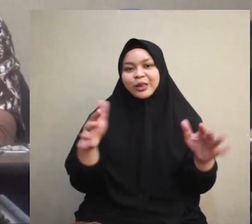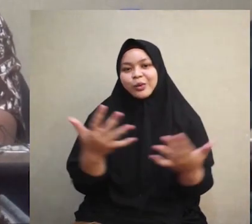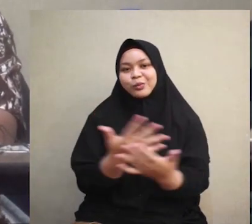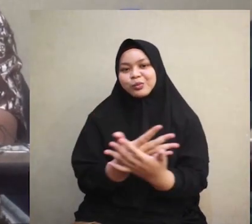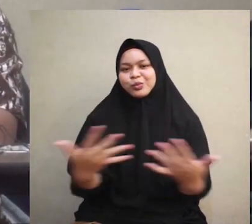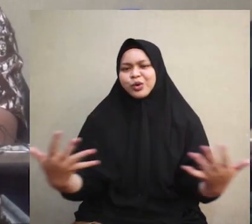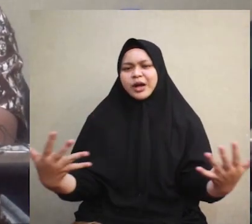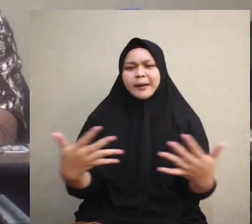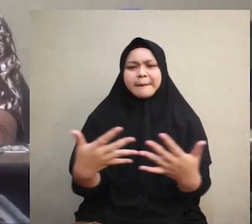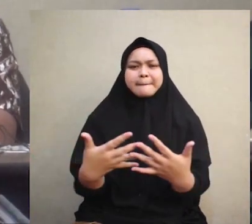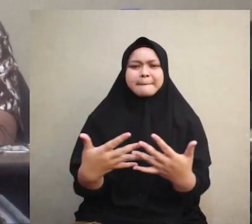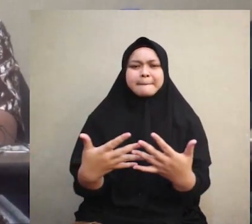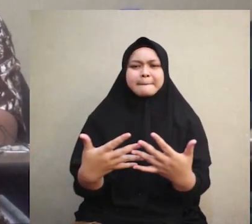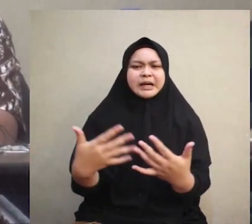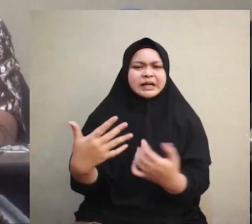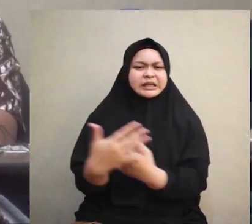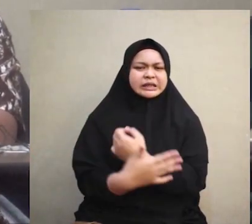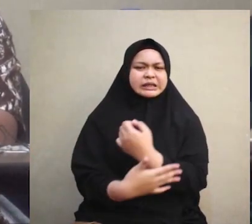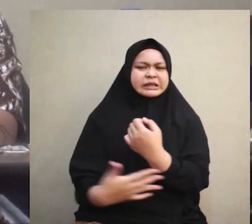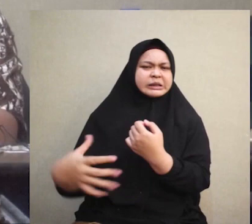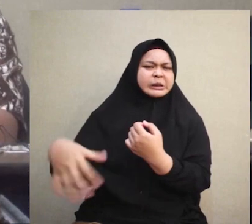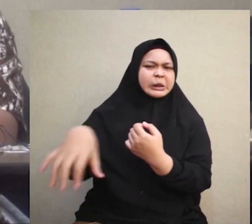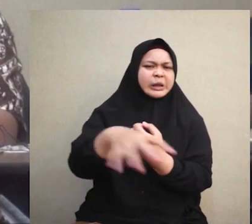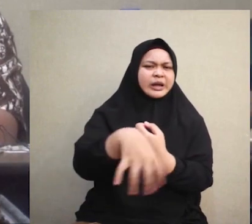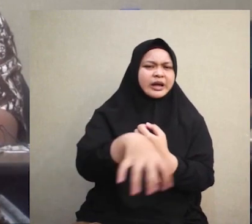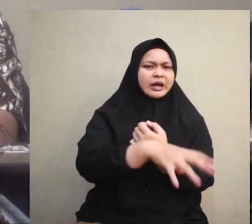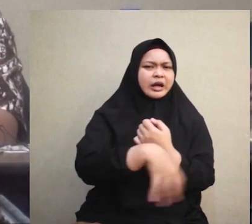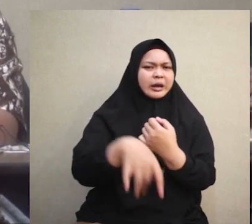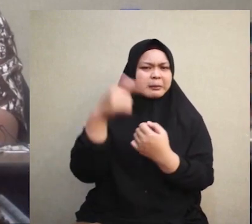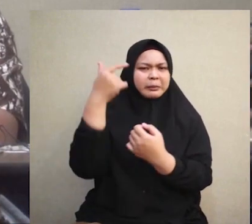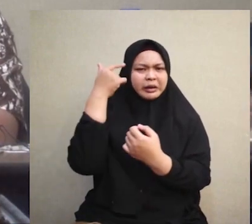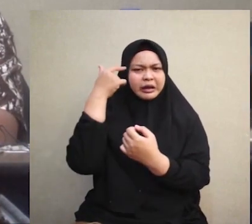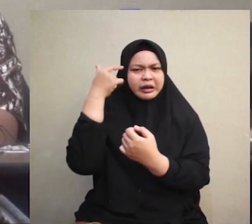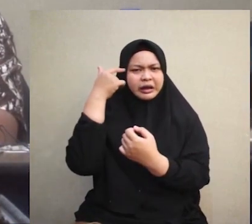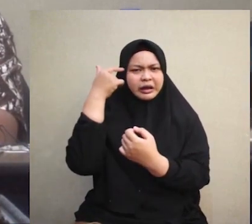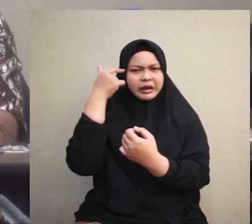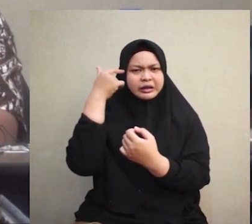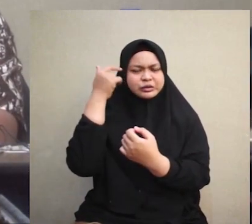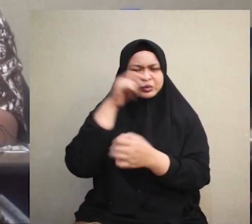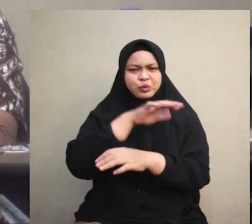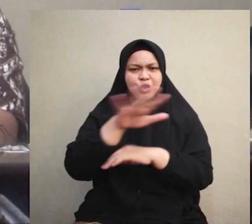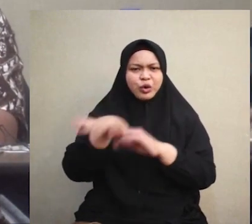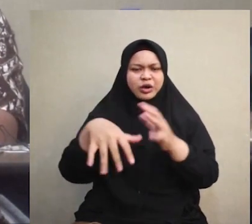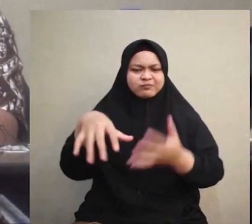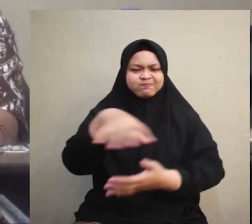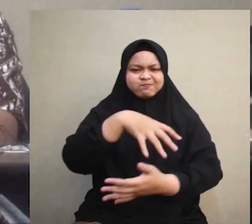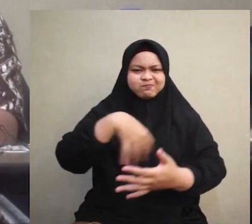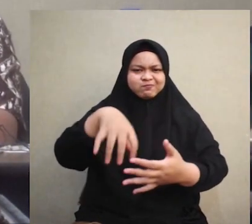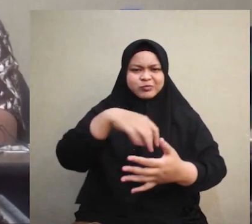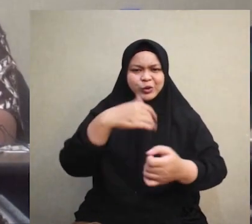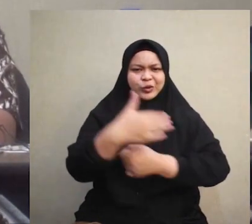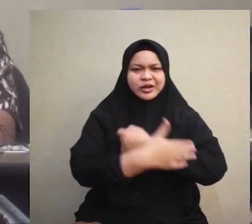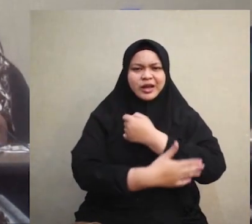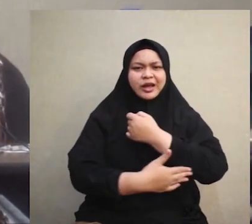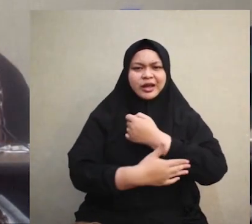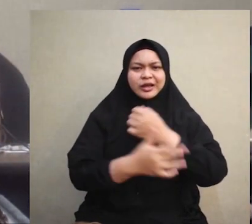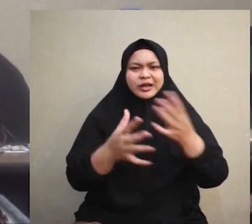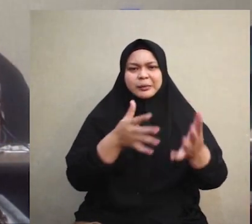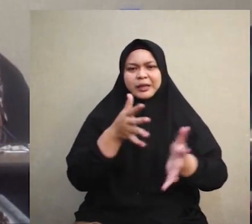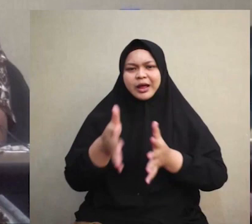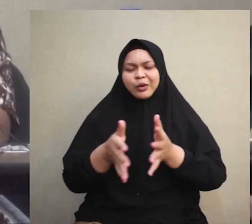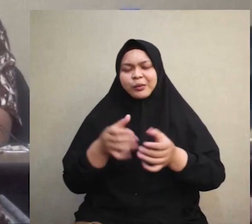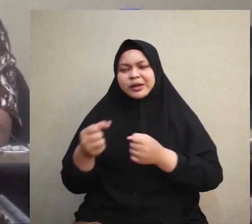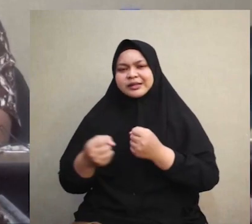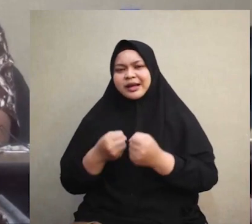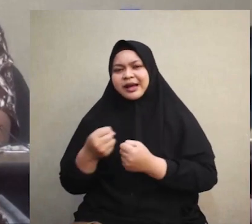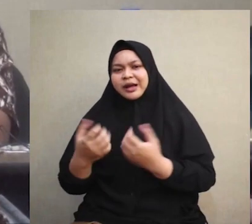sebenarnya Beyond state ini justru ada di pikiran semua orang praktek pembangunan dan juga perlakuan masyarakat tadi